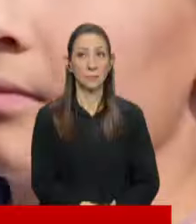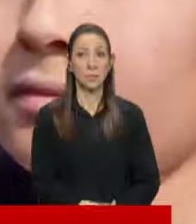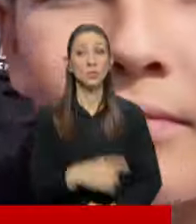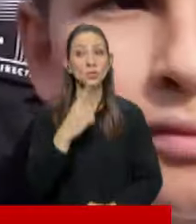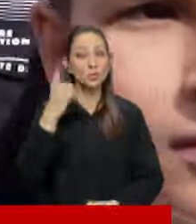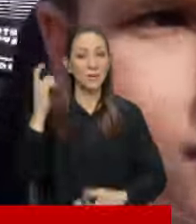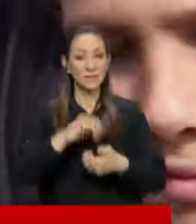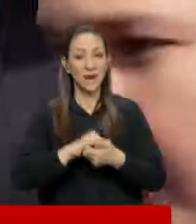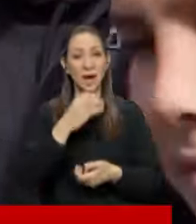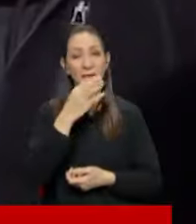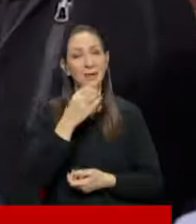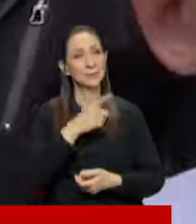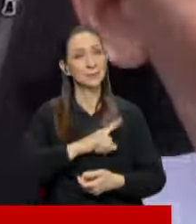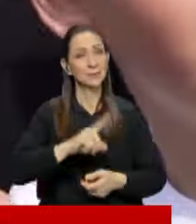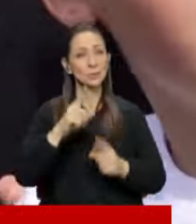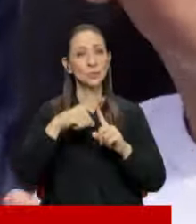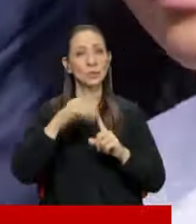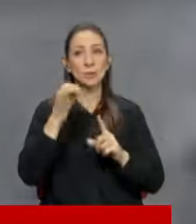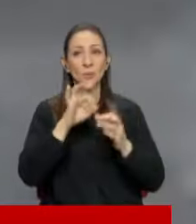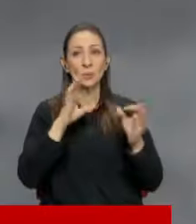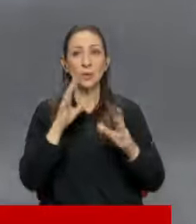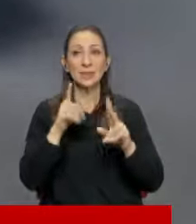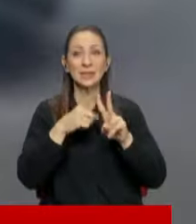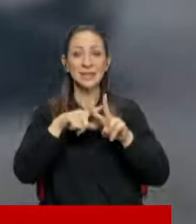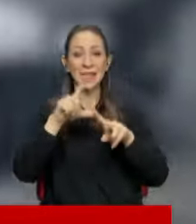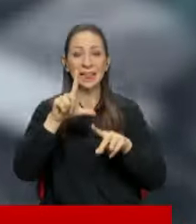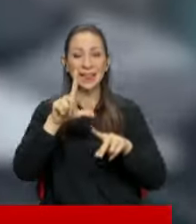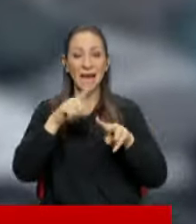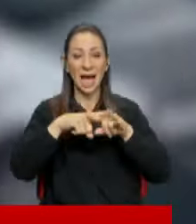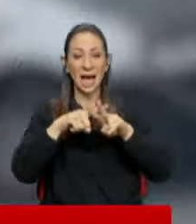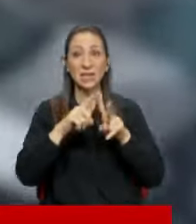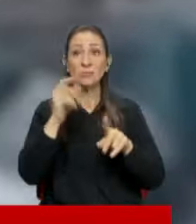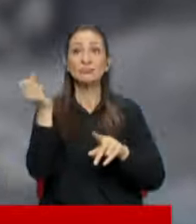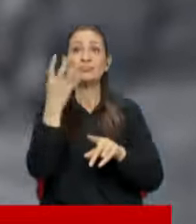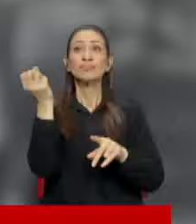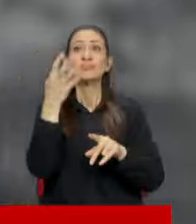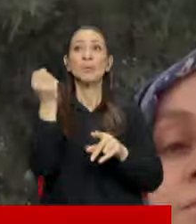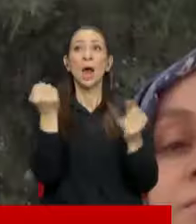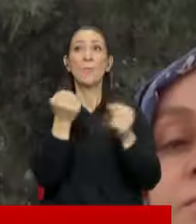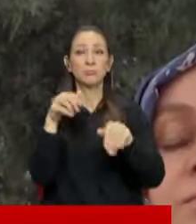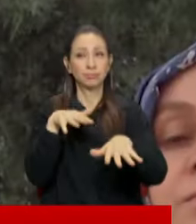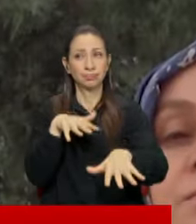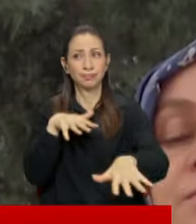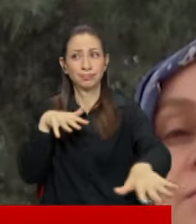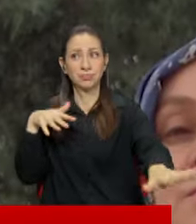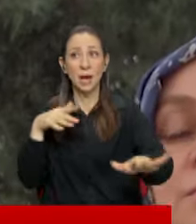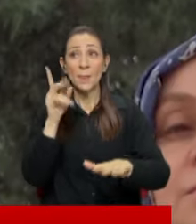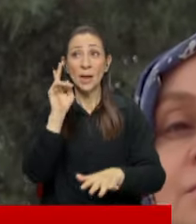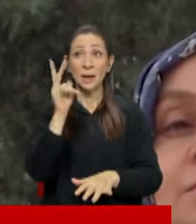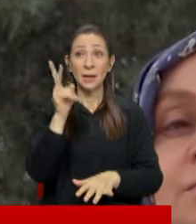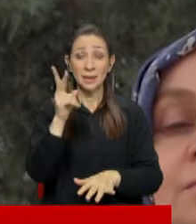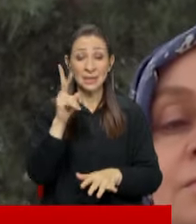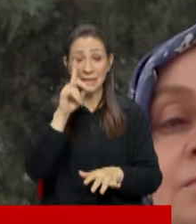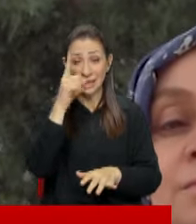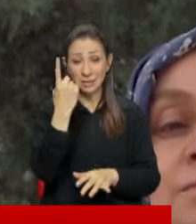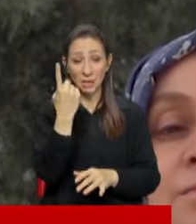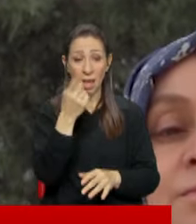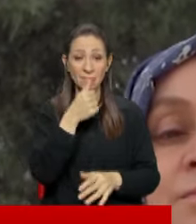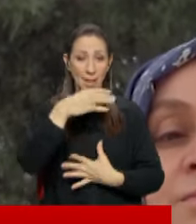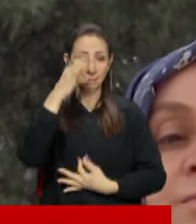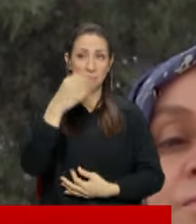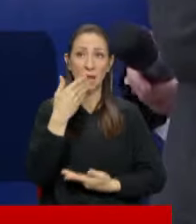Cumhur İttifakı'nın Ankara adayı Turgut Altınok, Nallıhan'a çakarlı araçlardan oluşan konvoyla gitti. Ama kendisinden yalnız bir